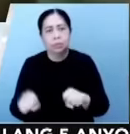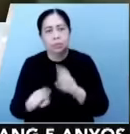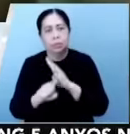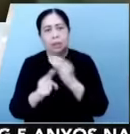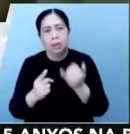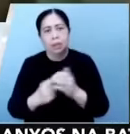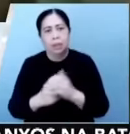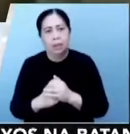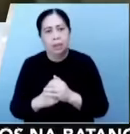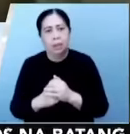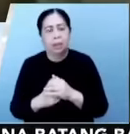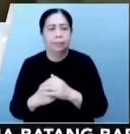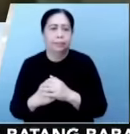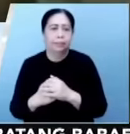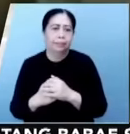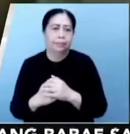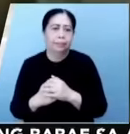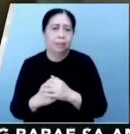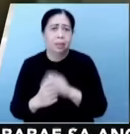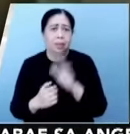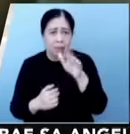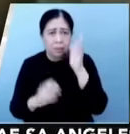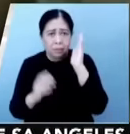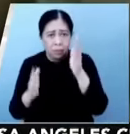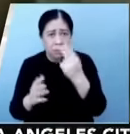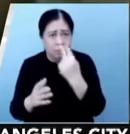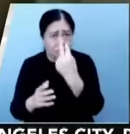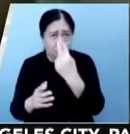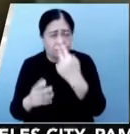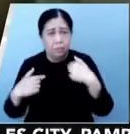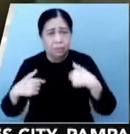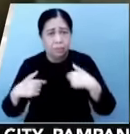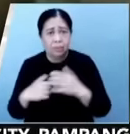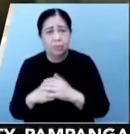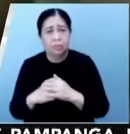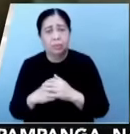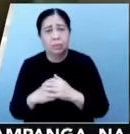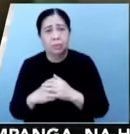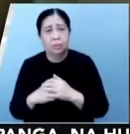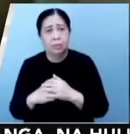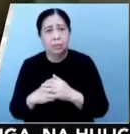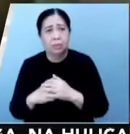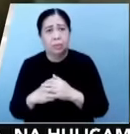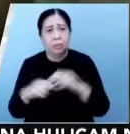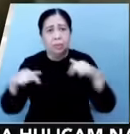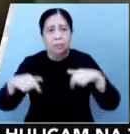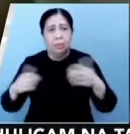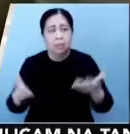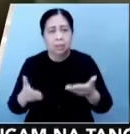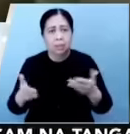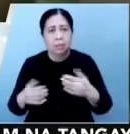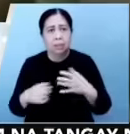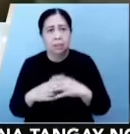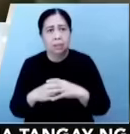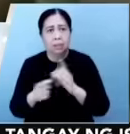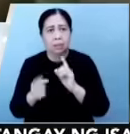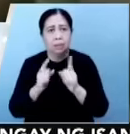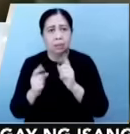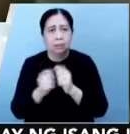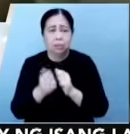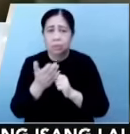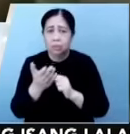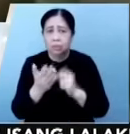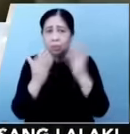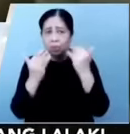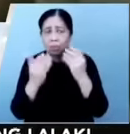Kuya, kung naririnig mo na nandito kami na nagkipag-usap sa'yo, sana isoli niyo